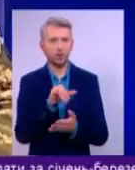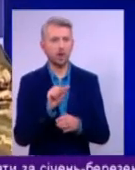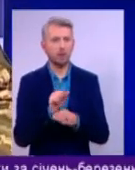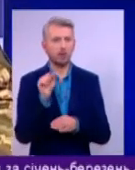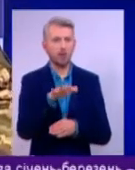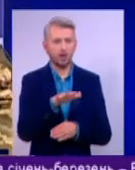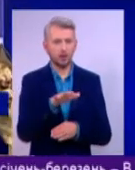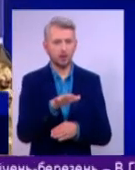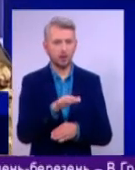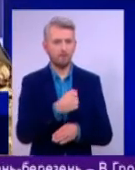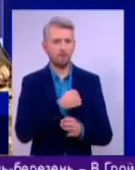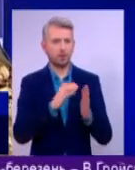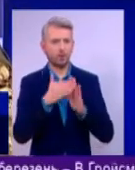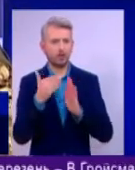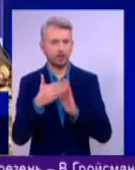направляються призовники,